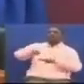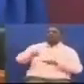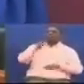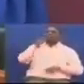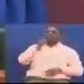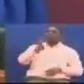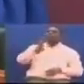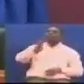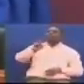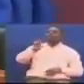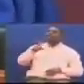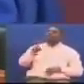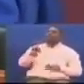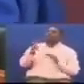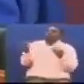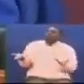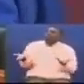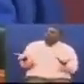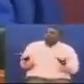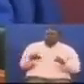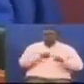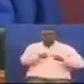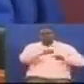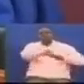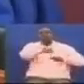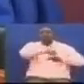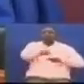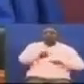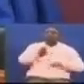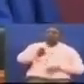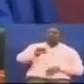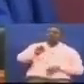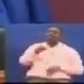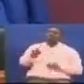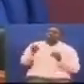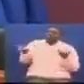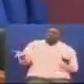Tumpe nafasi Mheshimiwa waziri aseme bajeti.